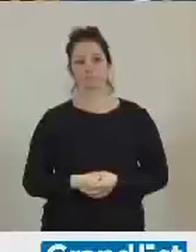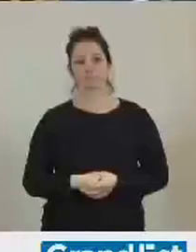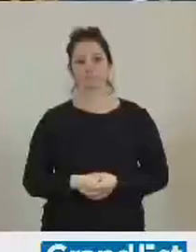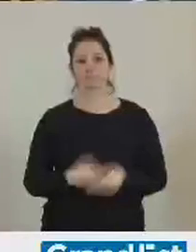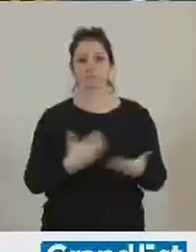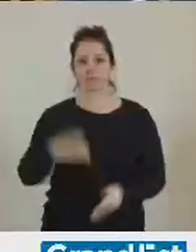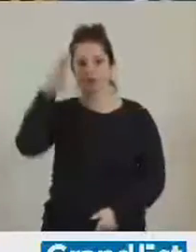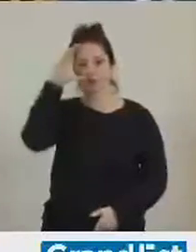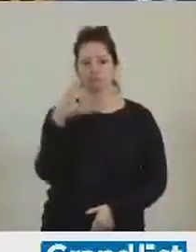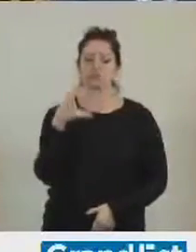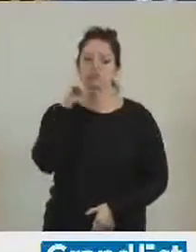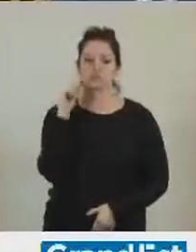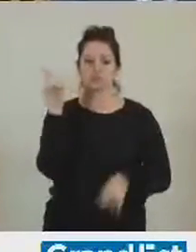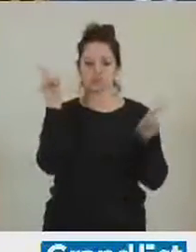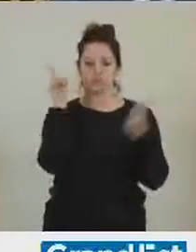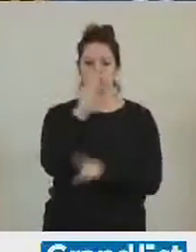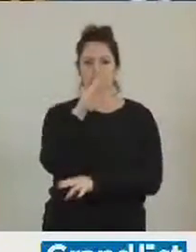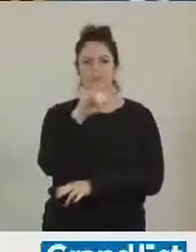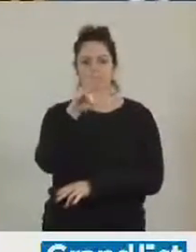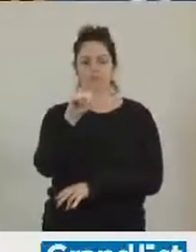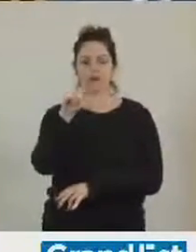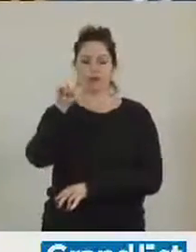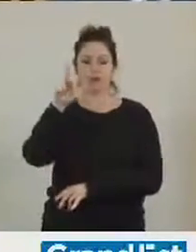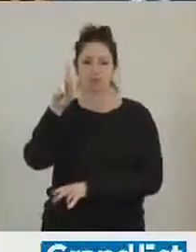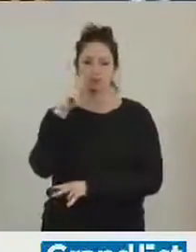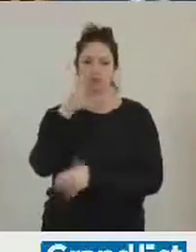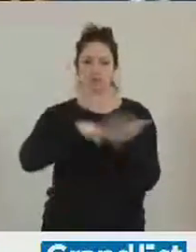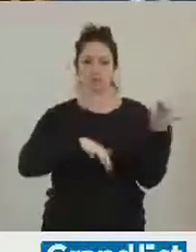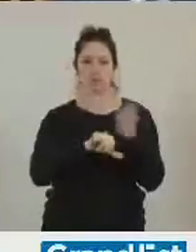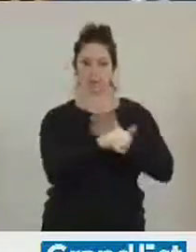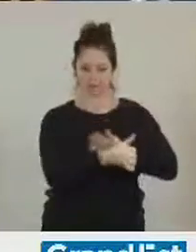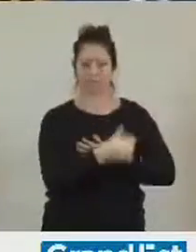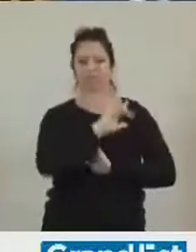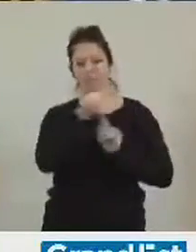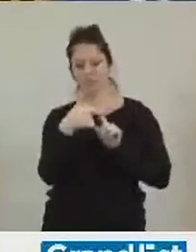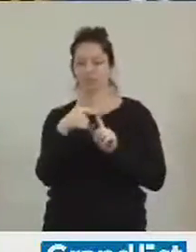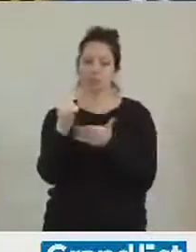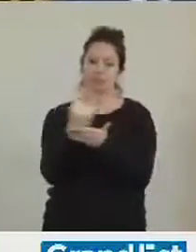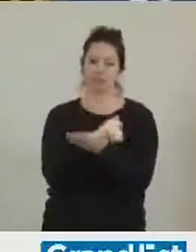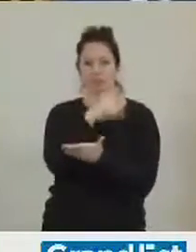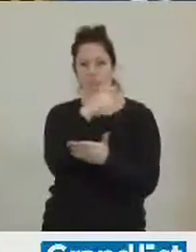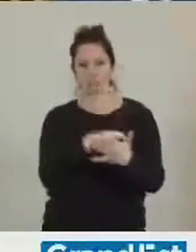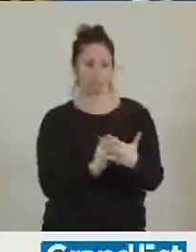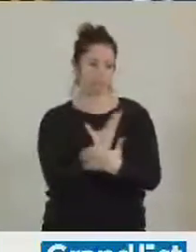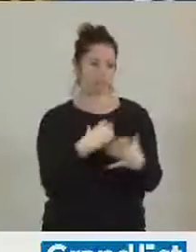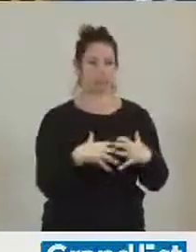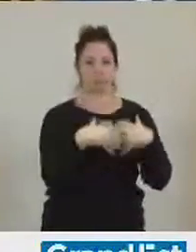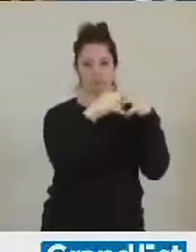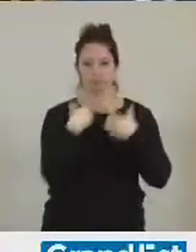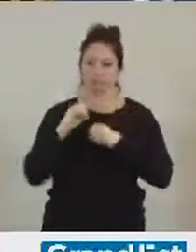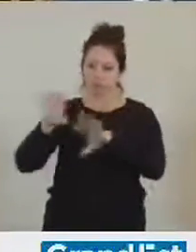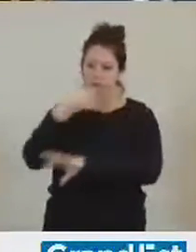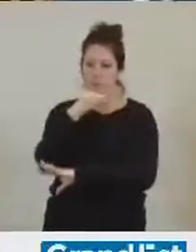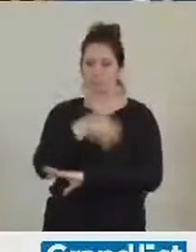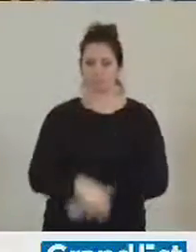Cédric Chevalier pour le rapport primitif et ensuite pour l'examen des nouveaux dispositifs. Il a la parole.